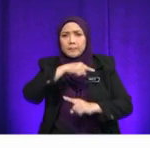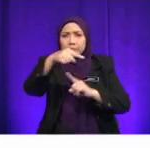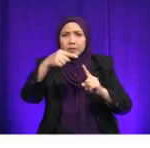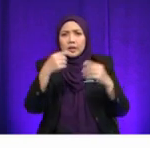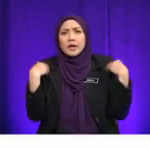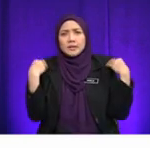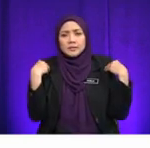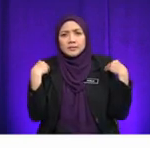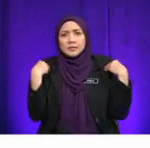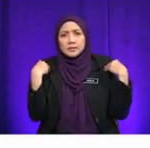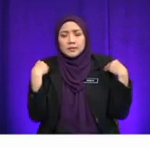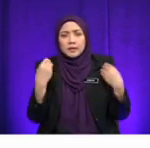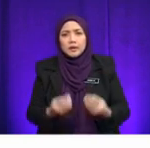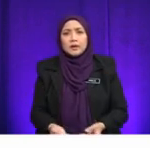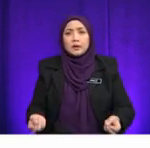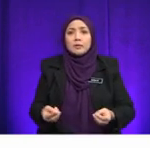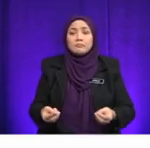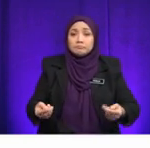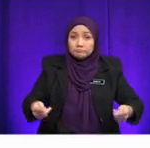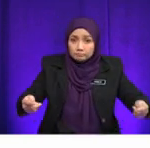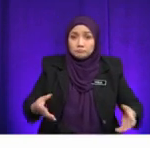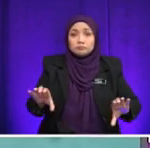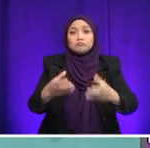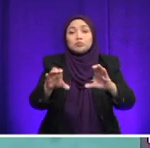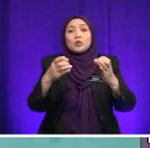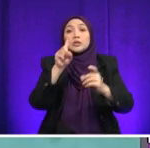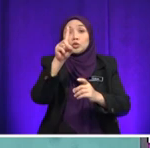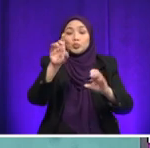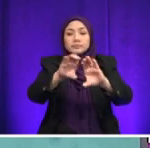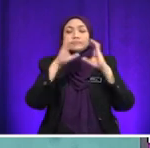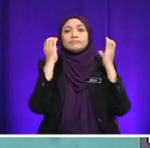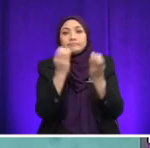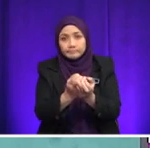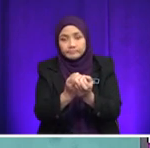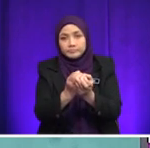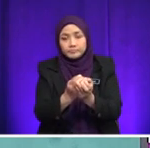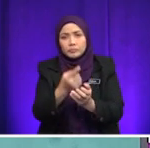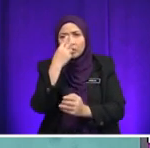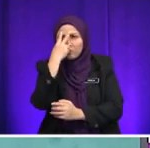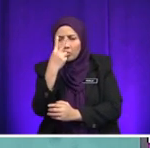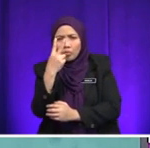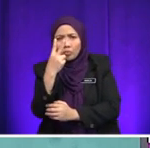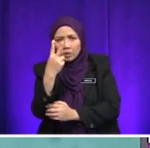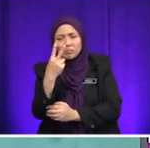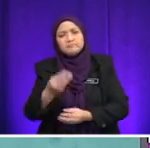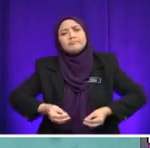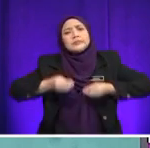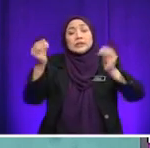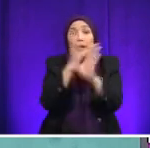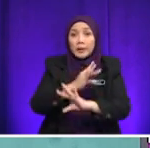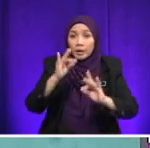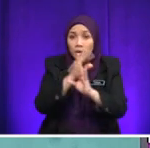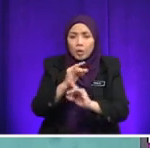Association Oke mereka ini telah menganggap atau berpandangan bahwa dengan penyerahan serawa ini bukan